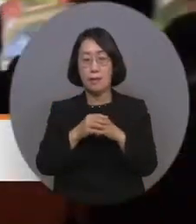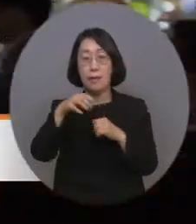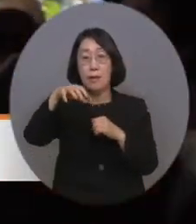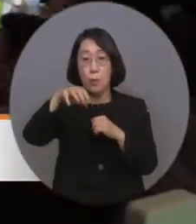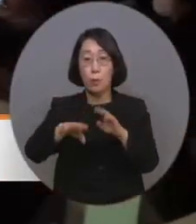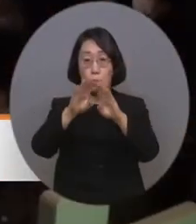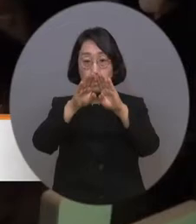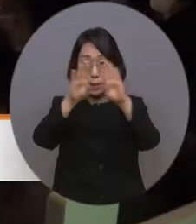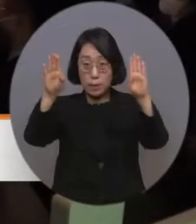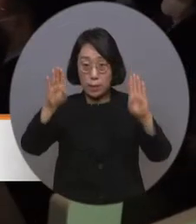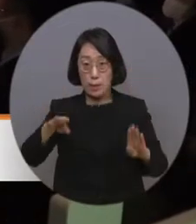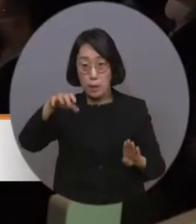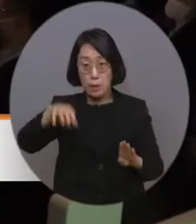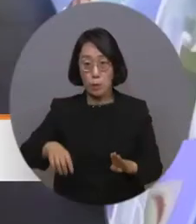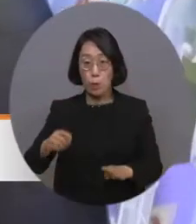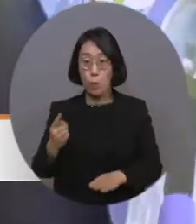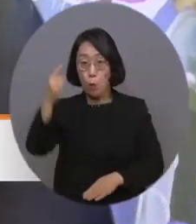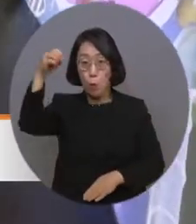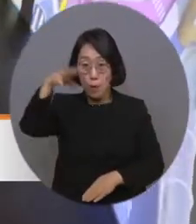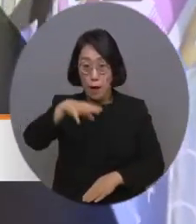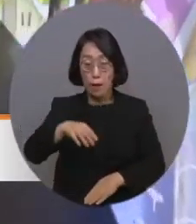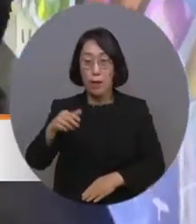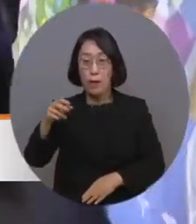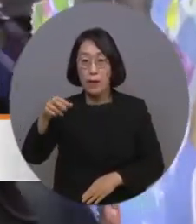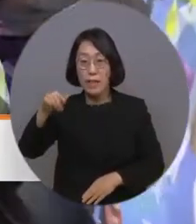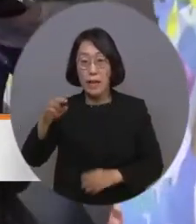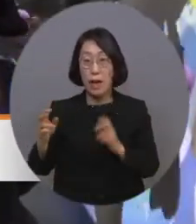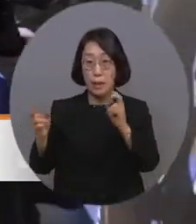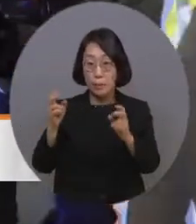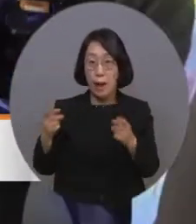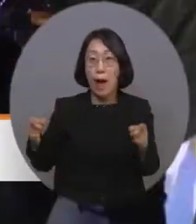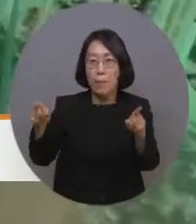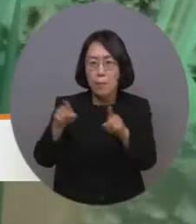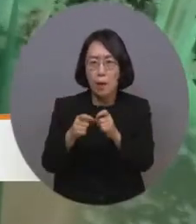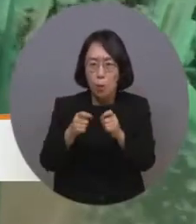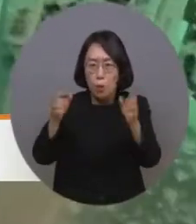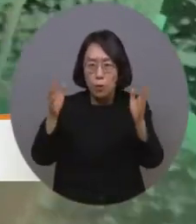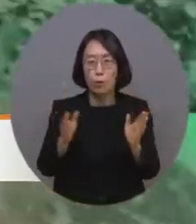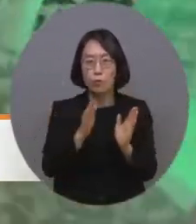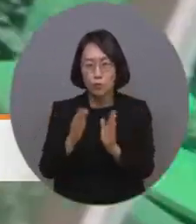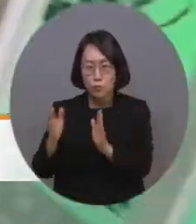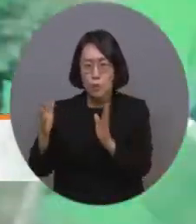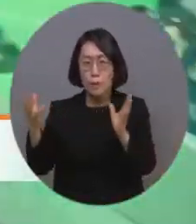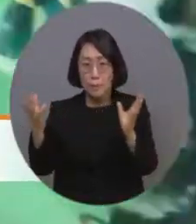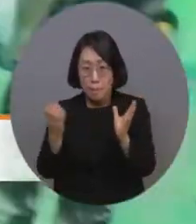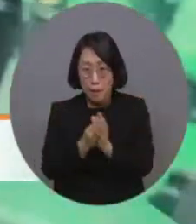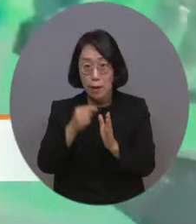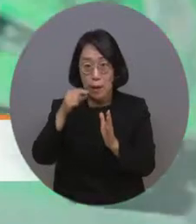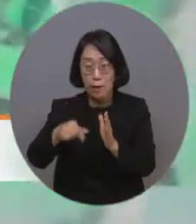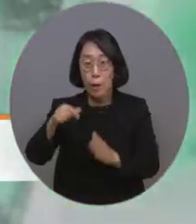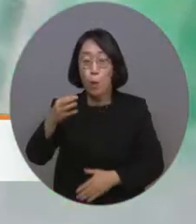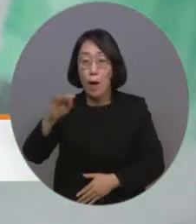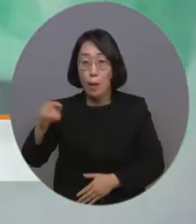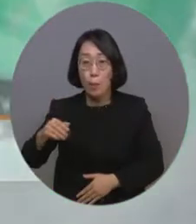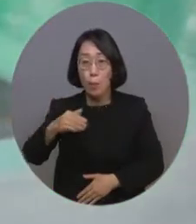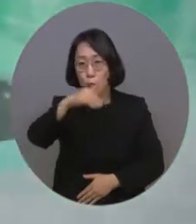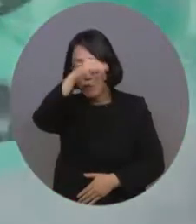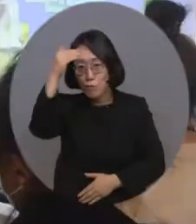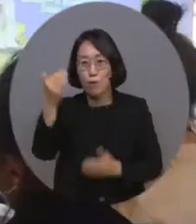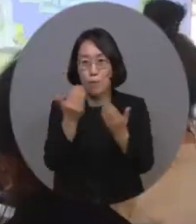그린랜드는 고향시와 기아자동차의 오랜 준비와 협업으로 완성시킨 일명 콜라보